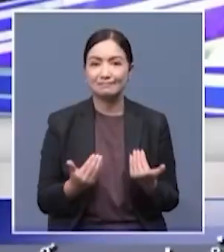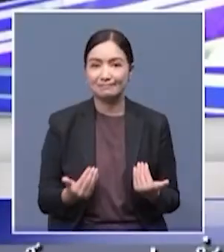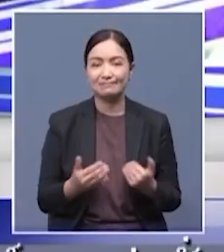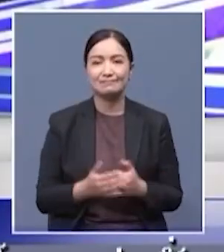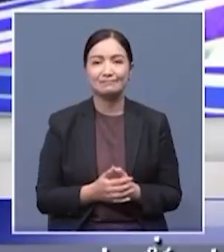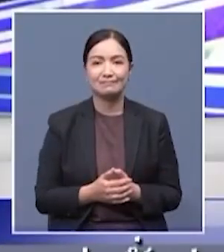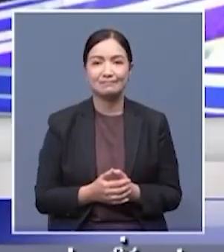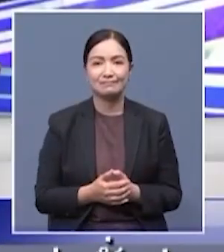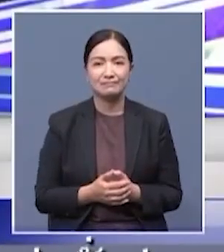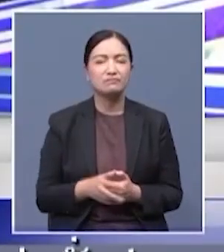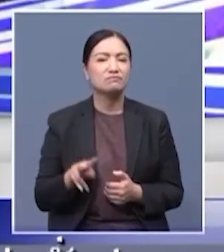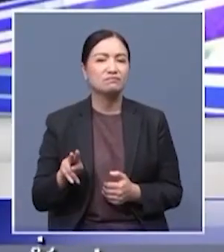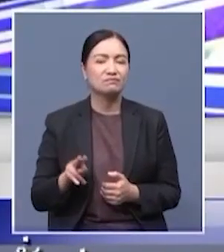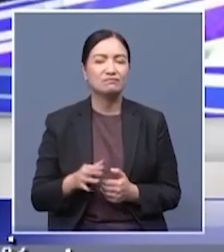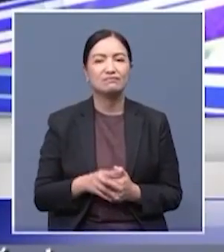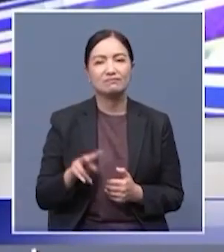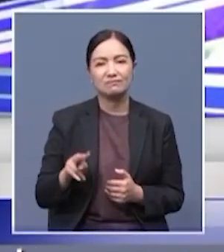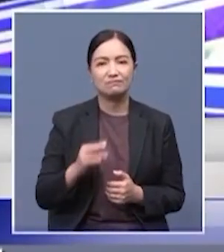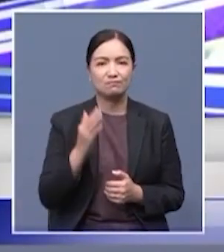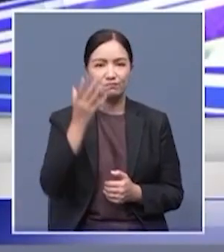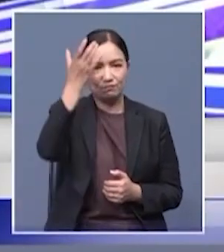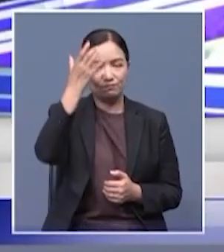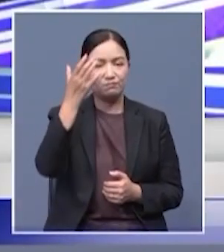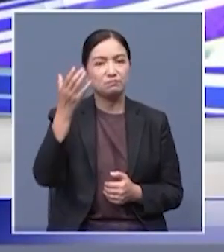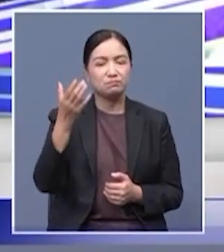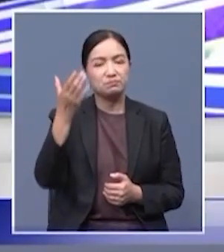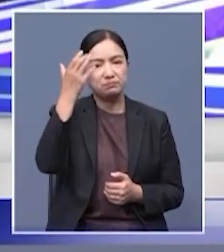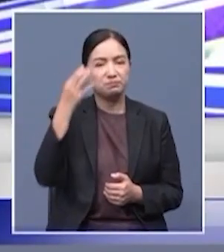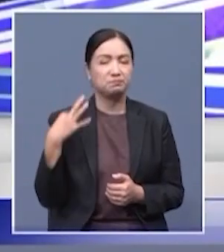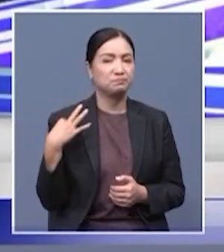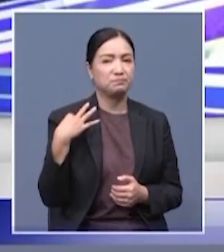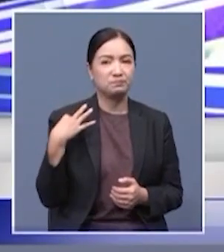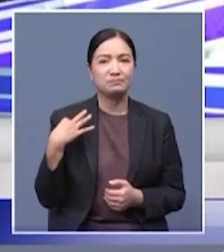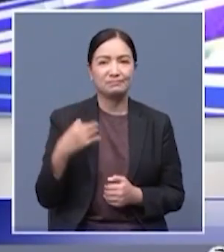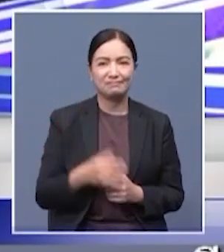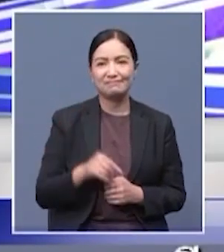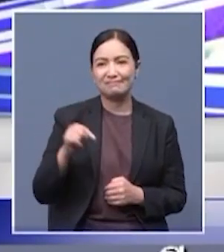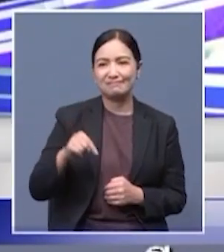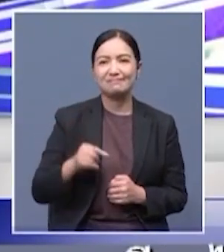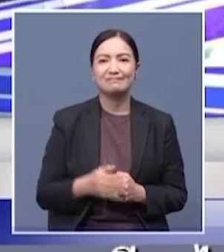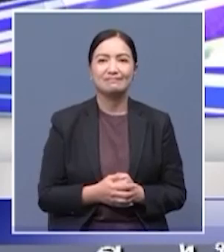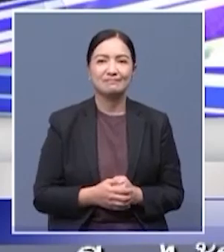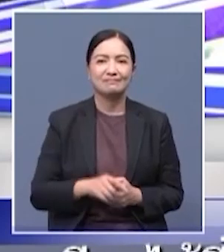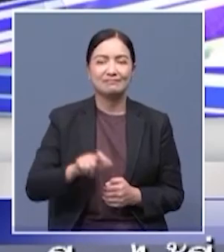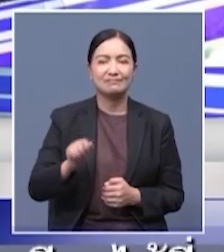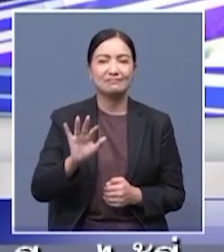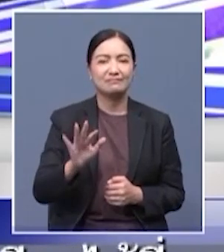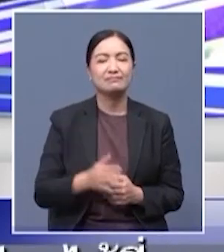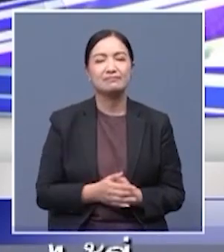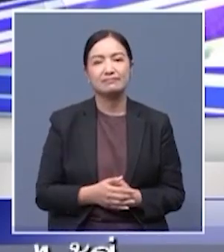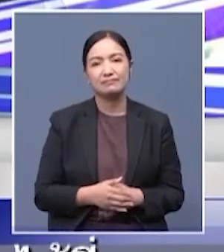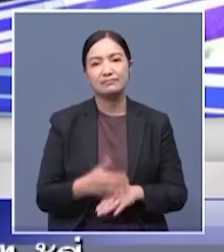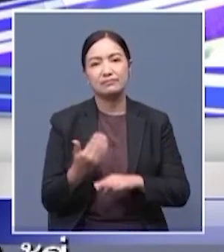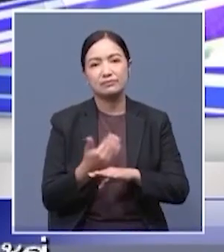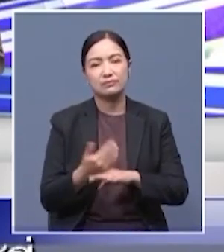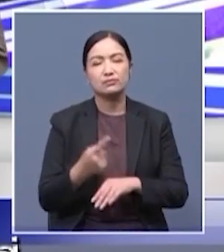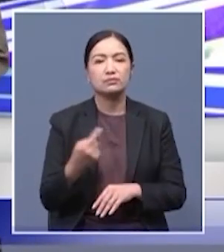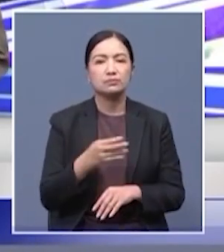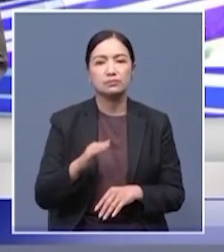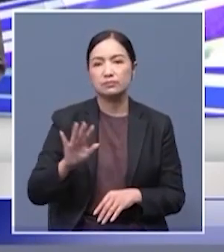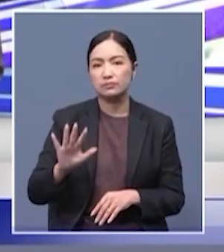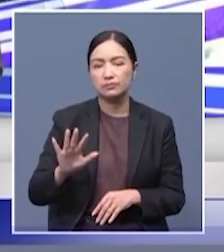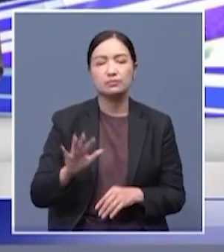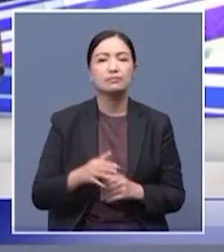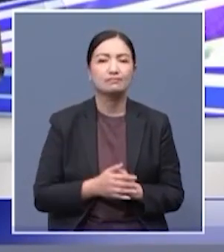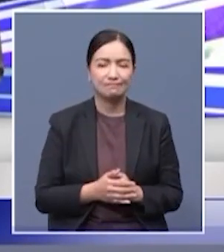วันนี้ในวงการแฟนนางงามเนี่ยเรียกช่อง5ของเราว่าเป็นจักรวาลสนามเป้าเลยก็ว่าได้นะคะกรรมการผู้อำนวยการใหญ่สถานีวิทยุโทรทัศน์กองทัพบ